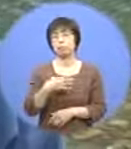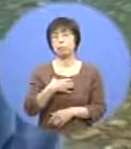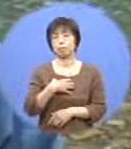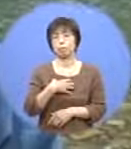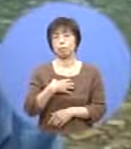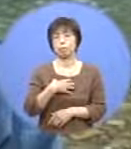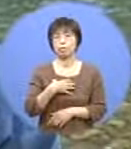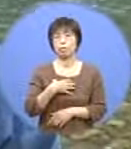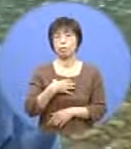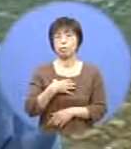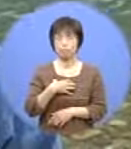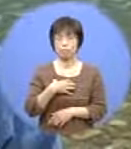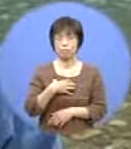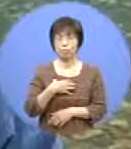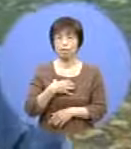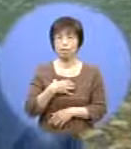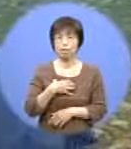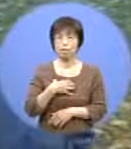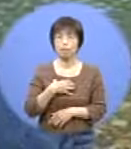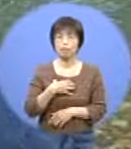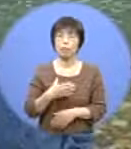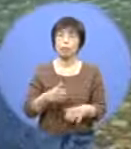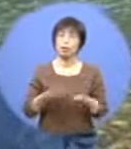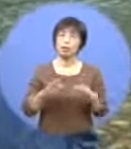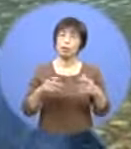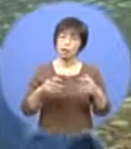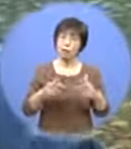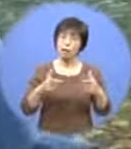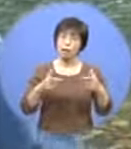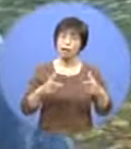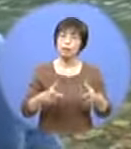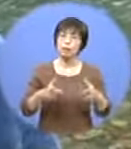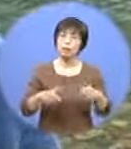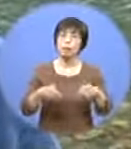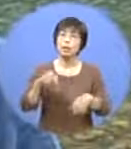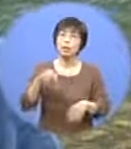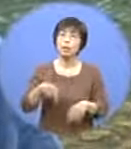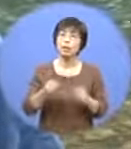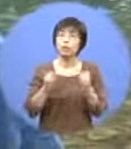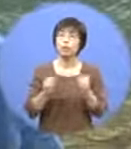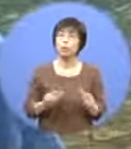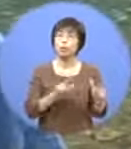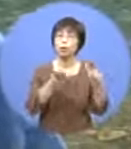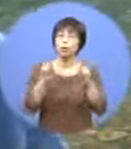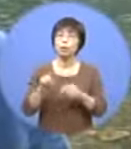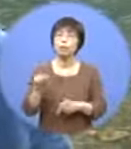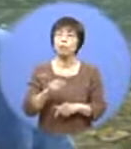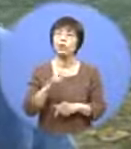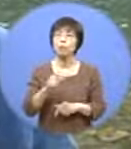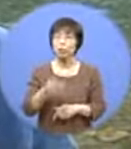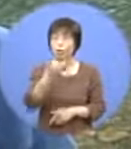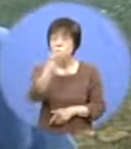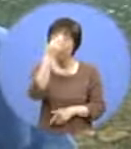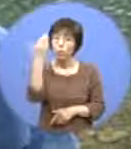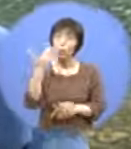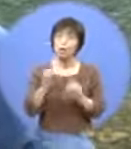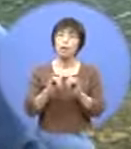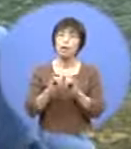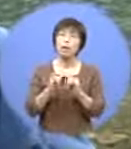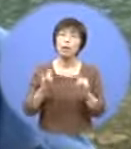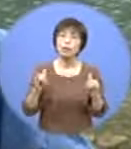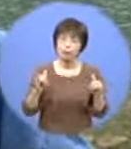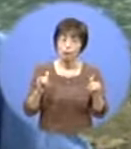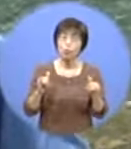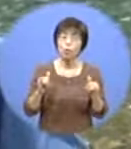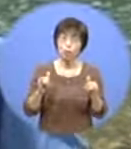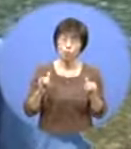にもまあそういう今日も若い人を一人やってくれてるんですけども、この人らも中身がから